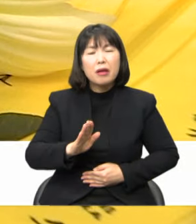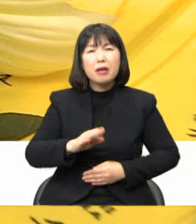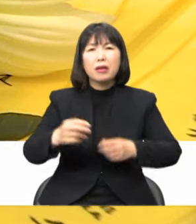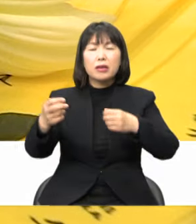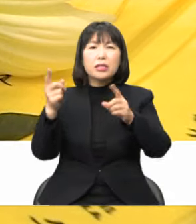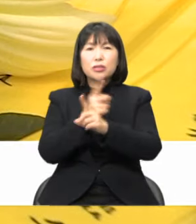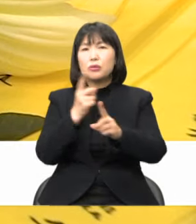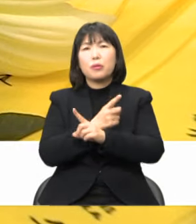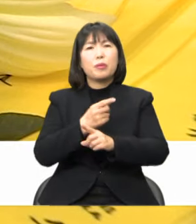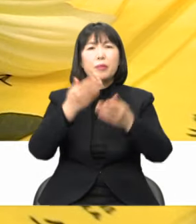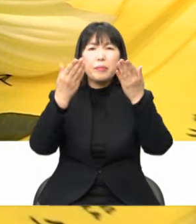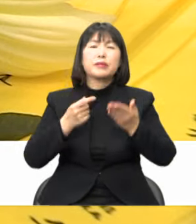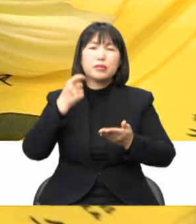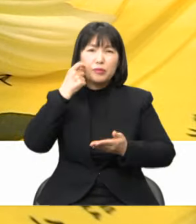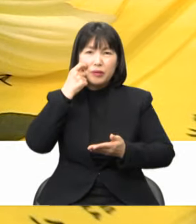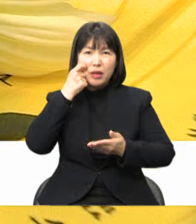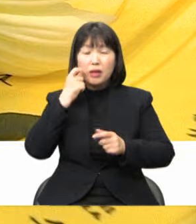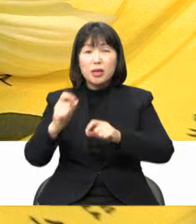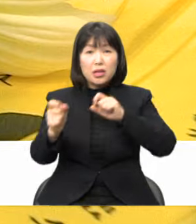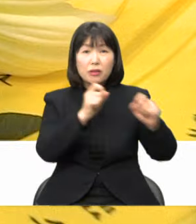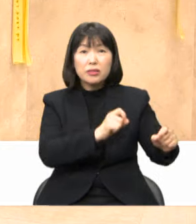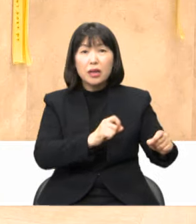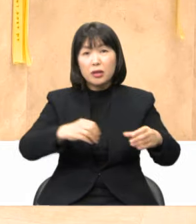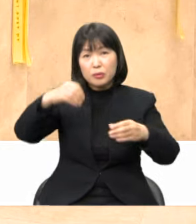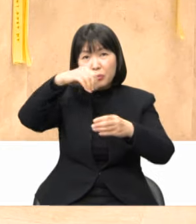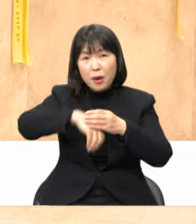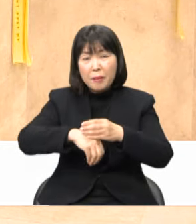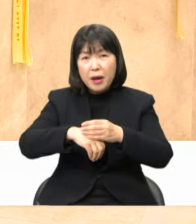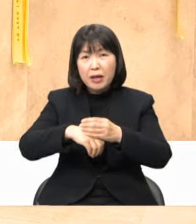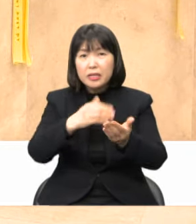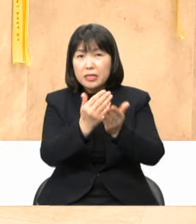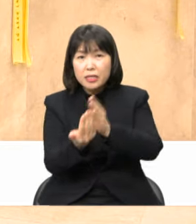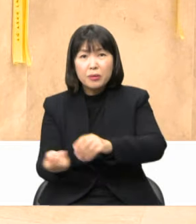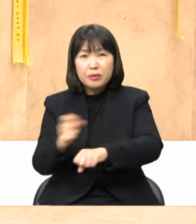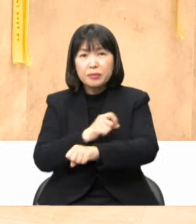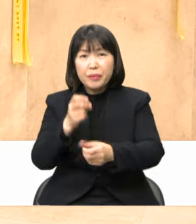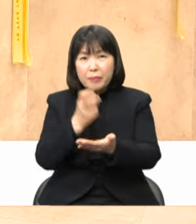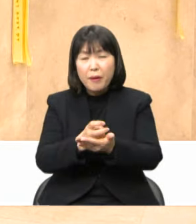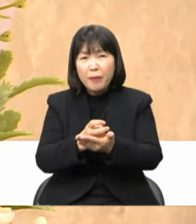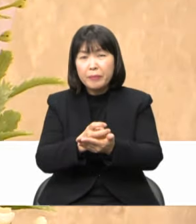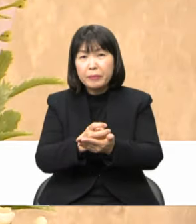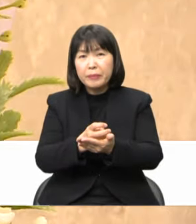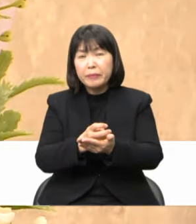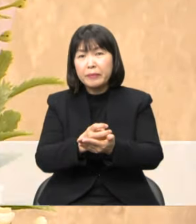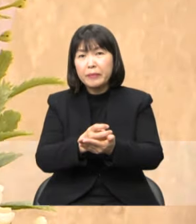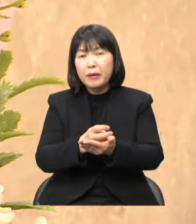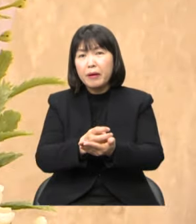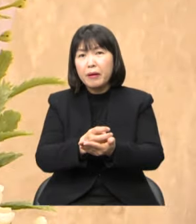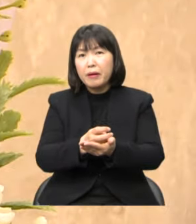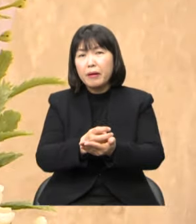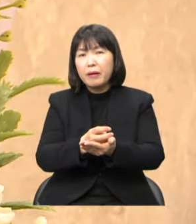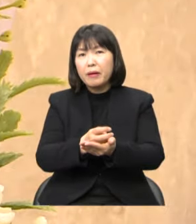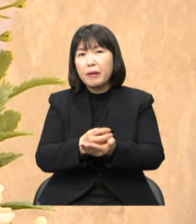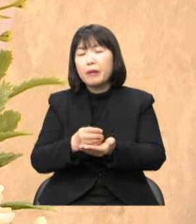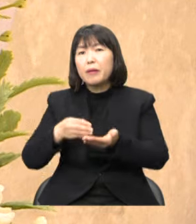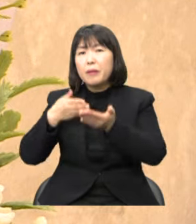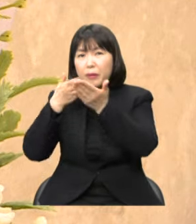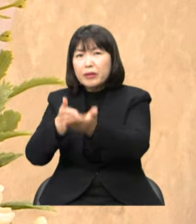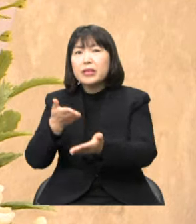치료비 지원 기한을 연장하는 내용이 담긴 세월호 특별법 시행령 개정안이 21대 국회의